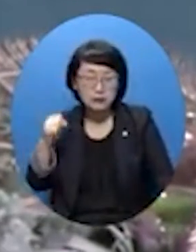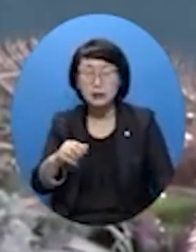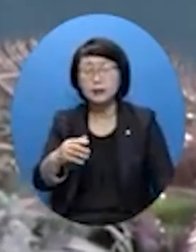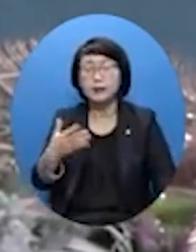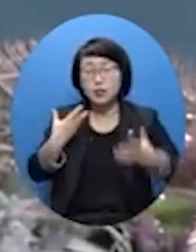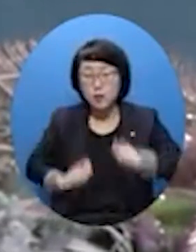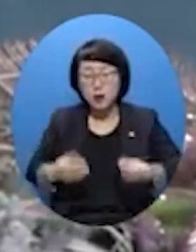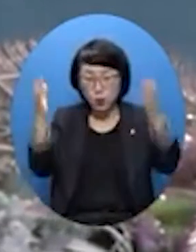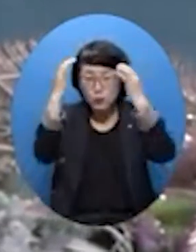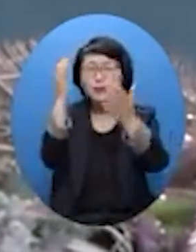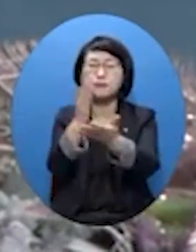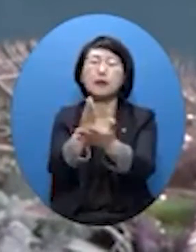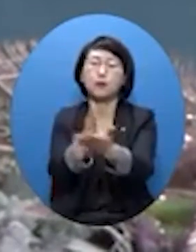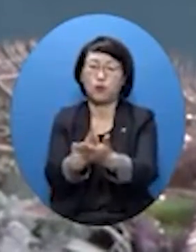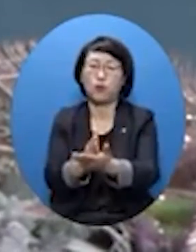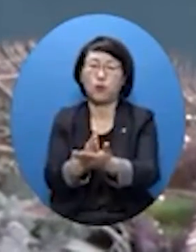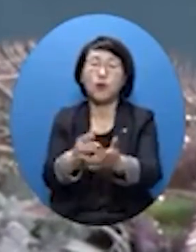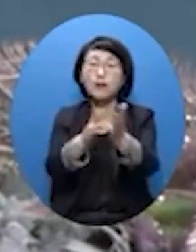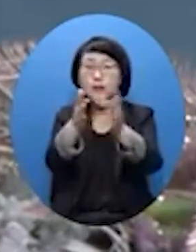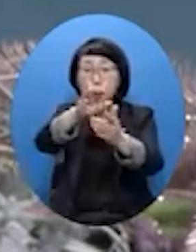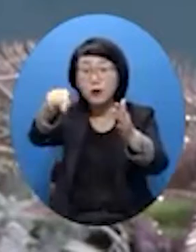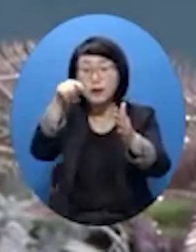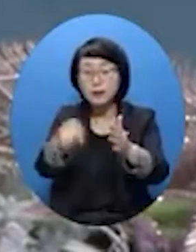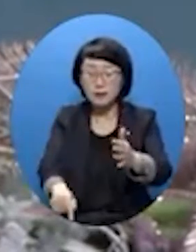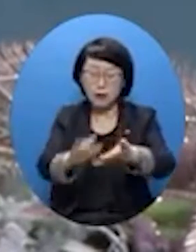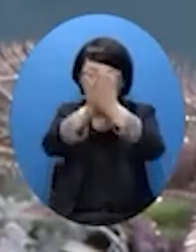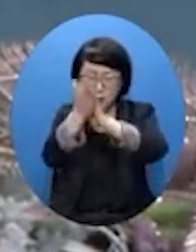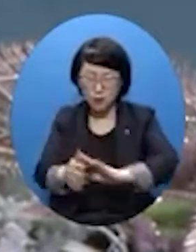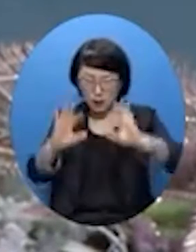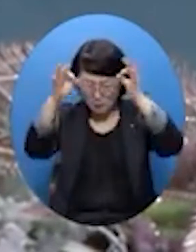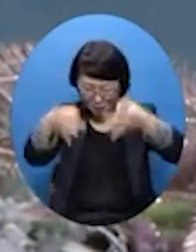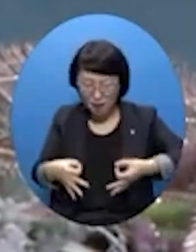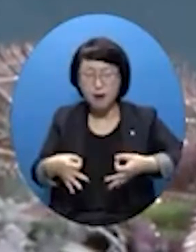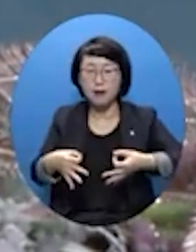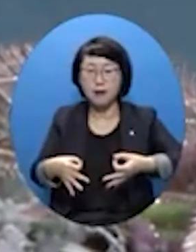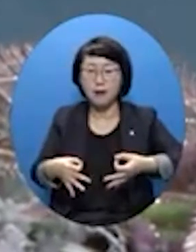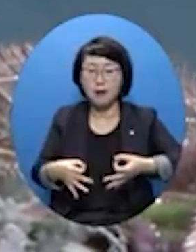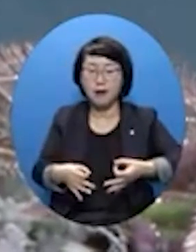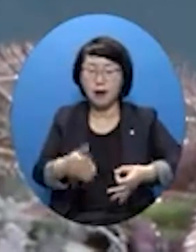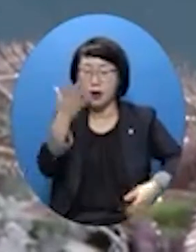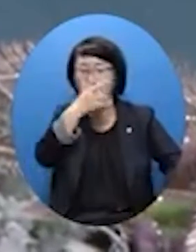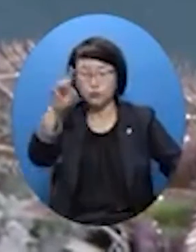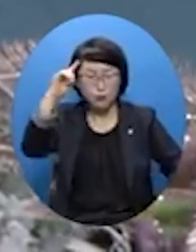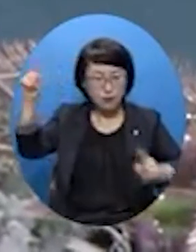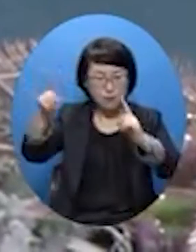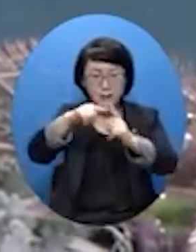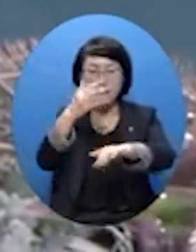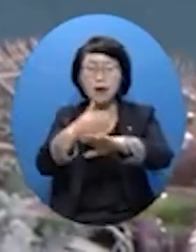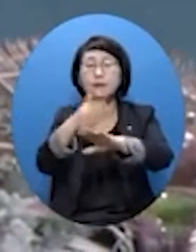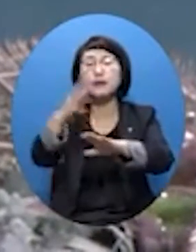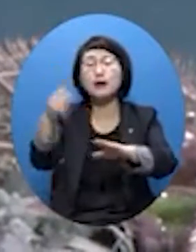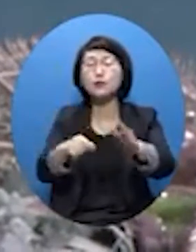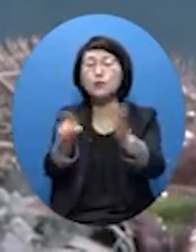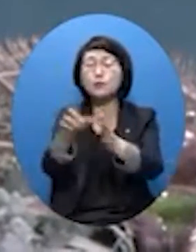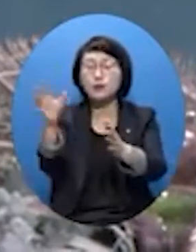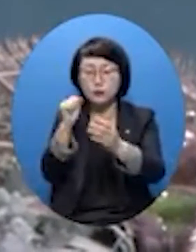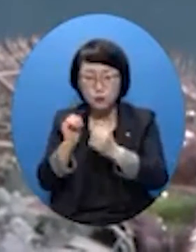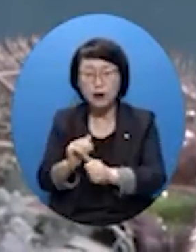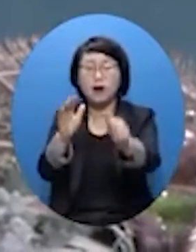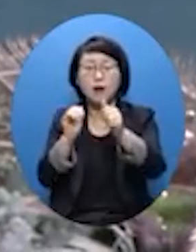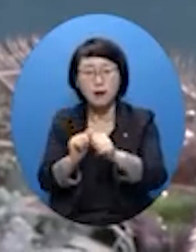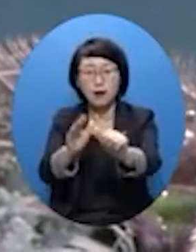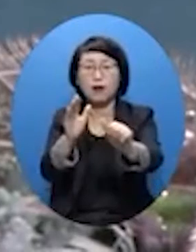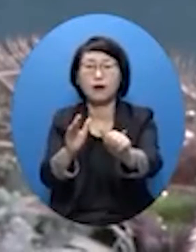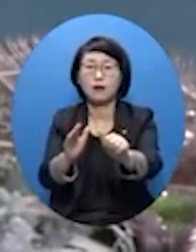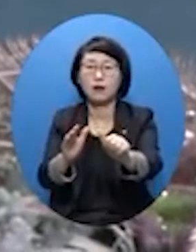절망하며 고통하며 살지 말고 예수님 안에서 변한 나의 자아상을 바라보고 절대긍정 절대감사로 무장하여 믿음으로 전진 또 전진 또